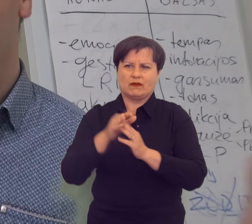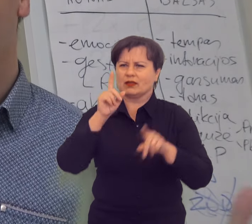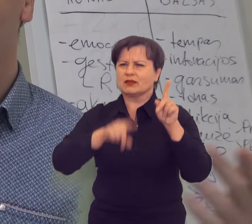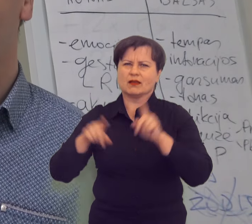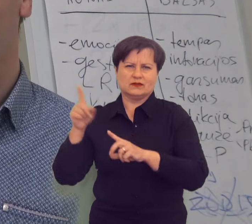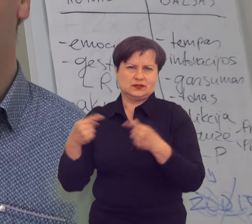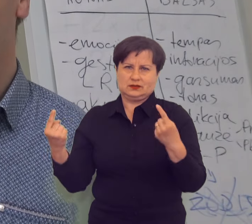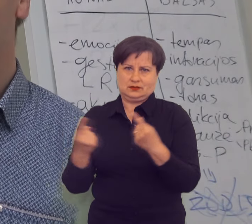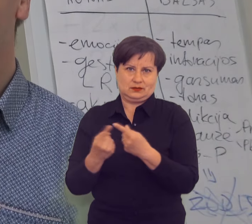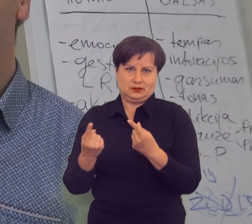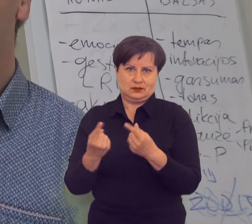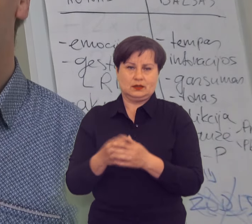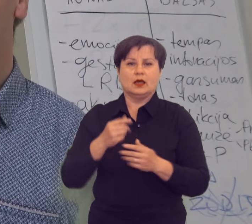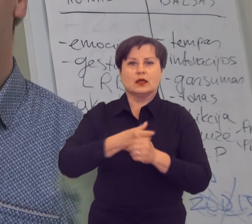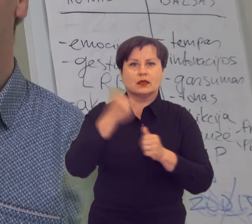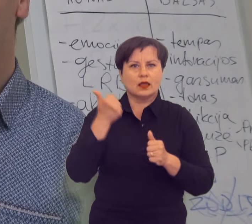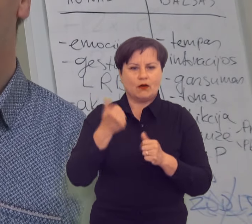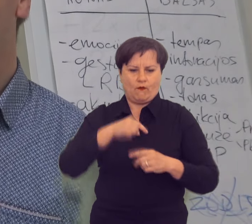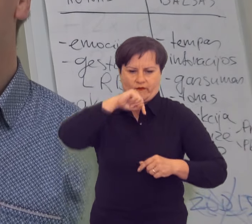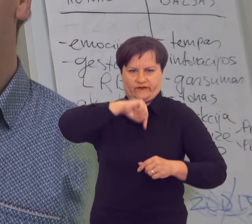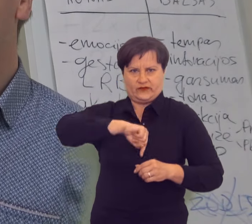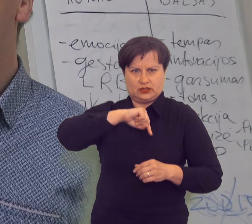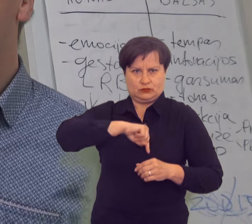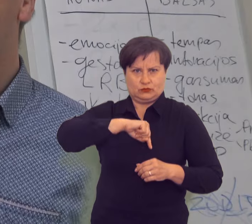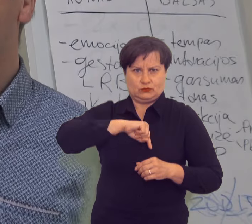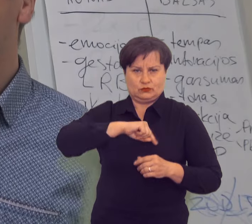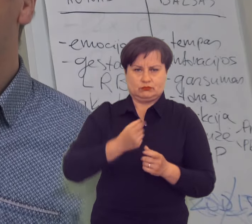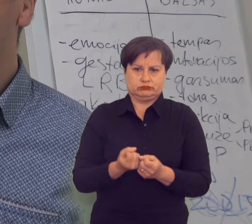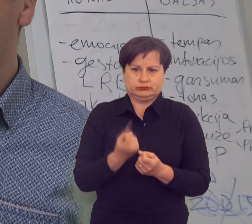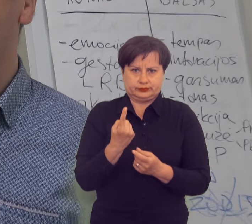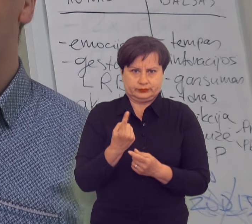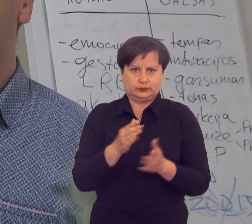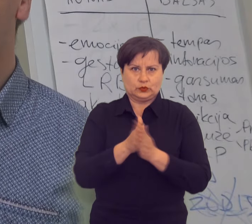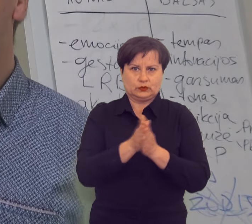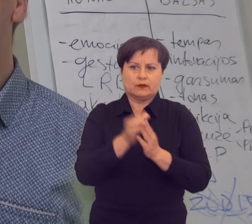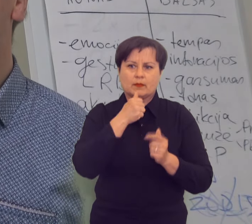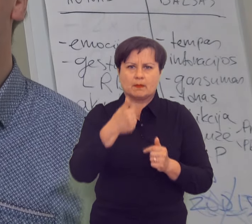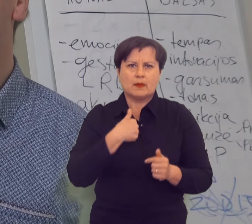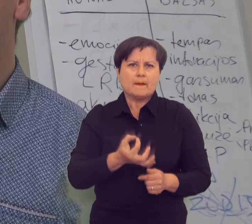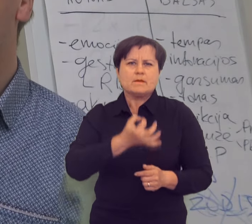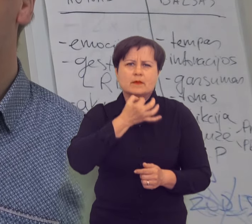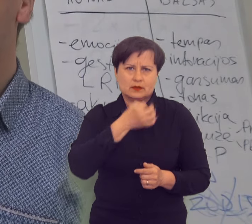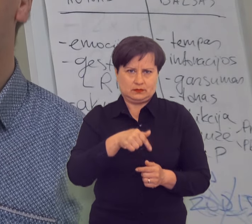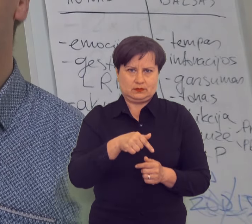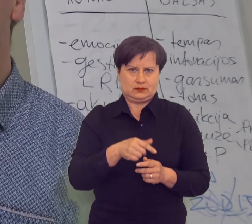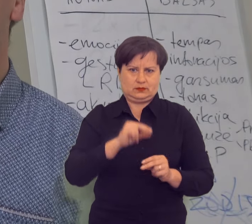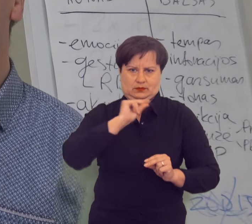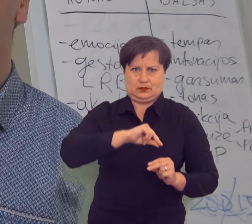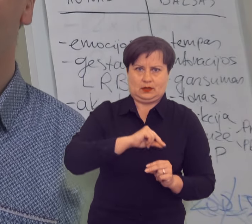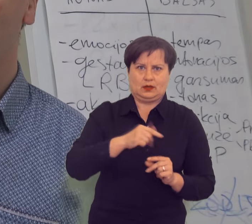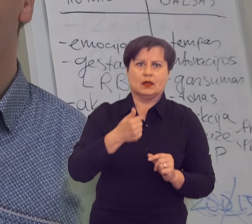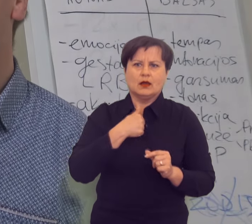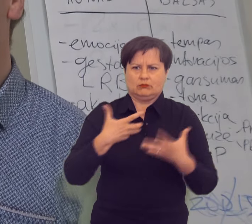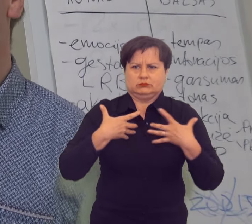ne visiems yra tinkama, bet geriau atrasti motivaciją viduje. Tiesiog darau, nes man tai patinka, darau,